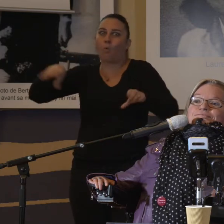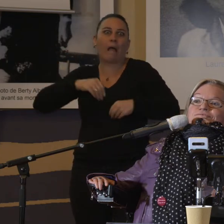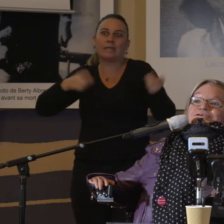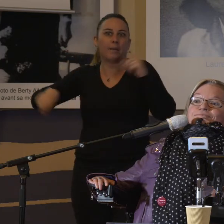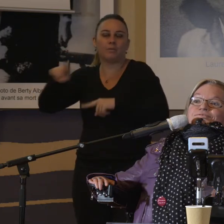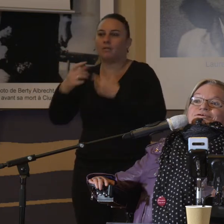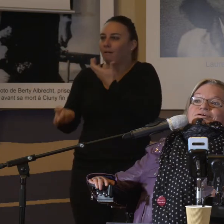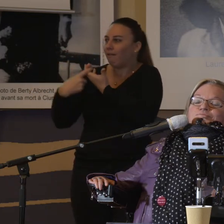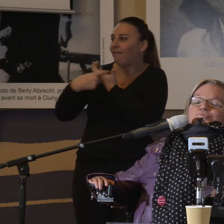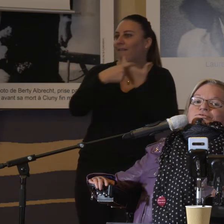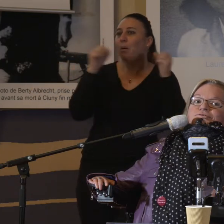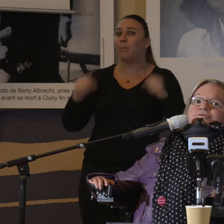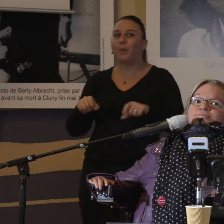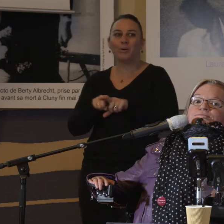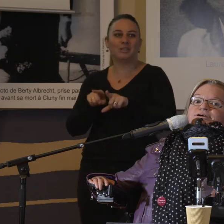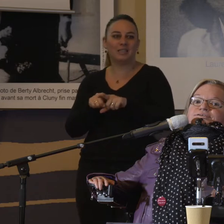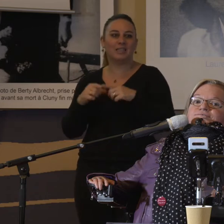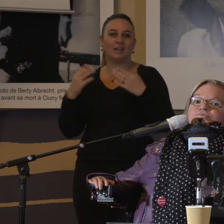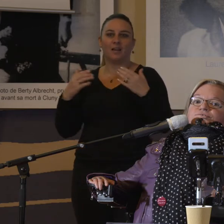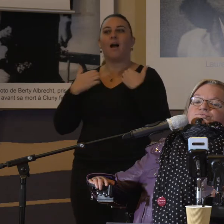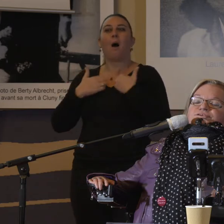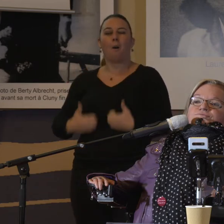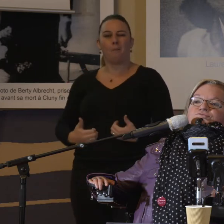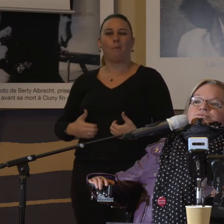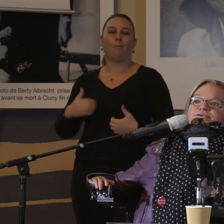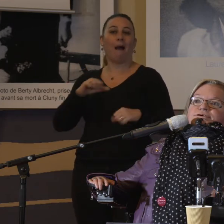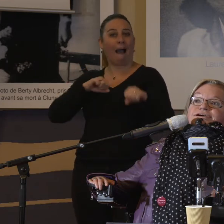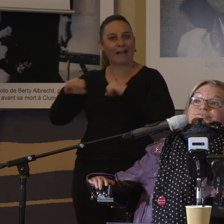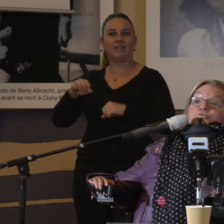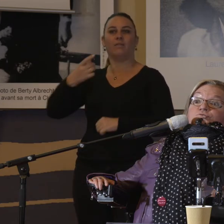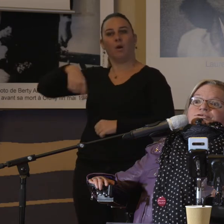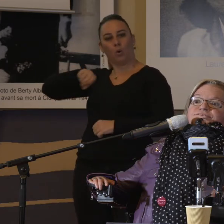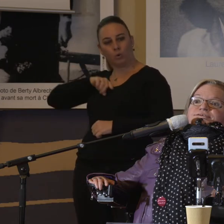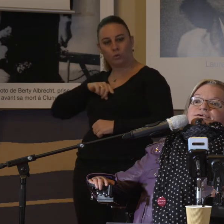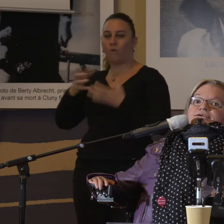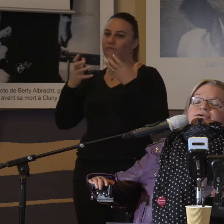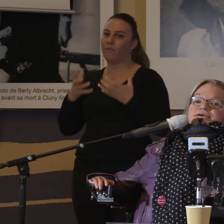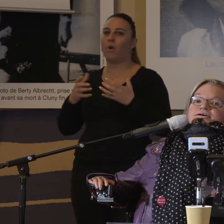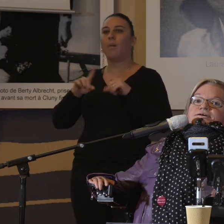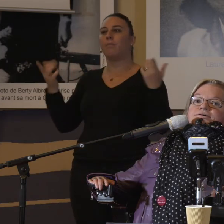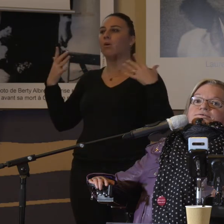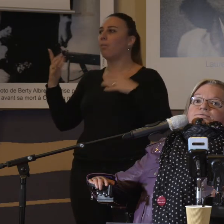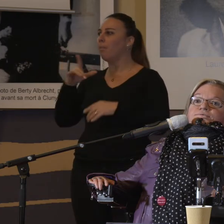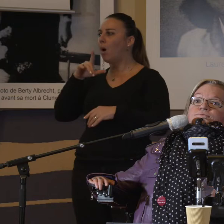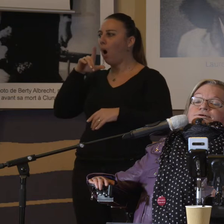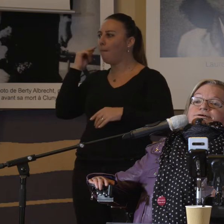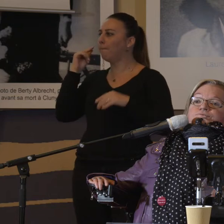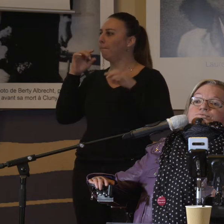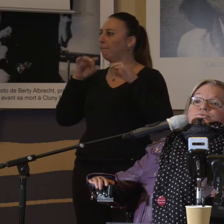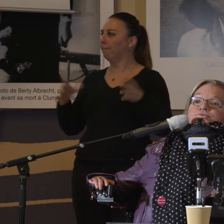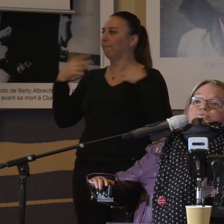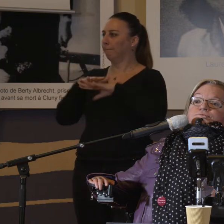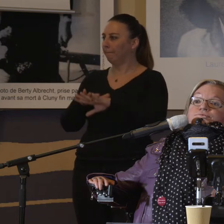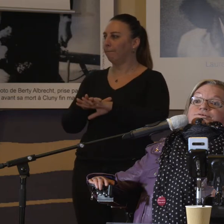C'est vraiment uniquement pour les membres actifs que nous avons souhaité être en non-mixité. Voilà,